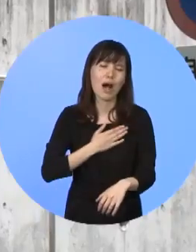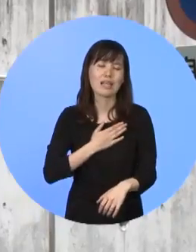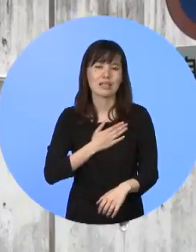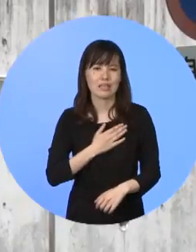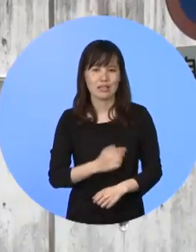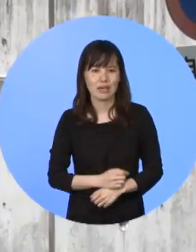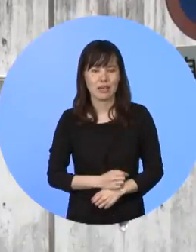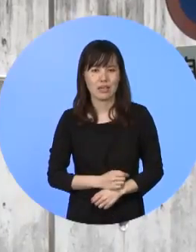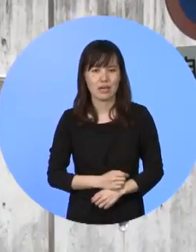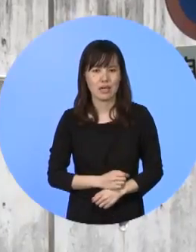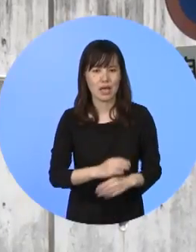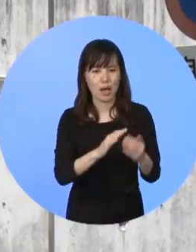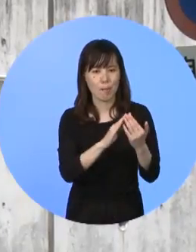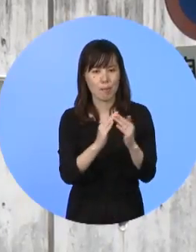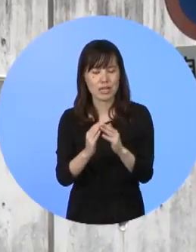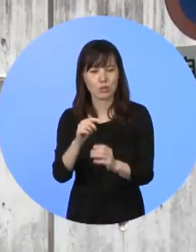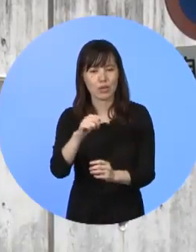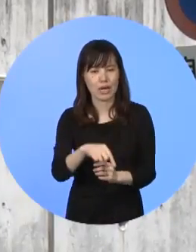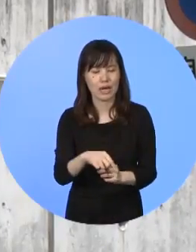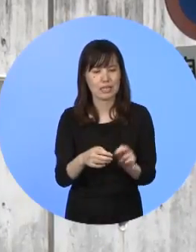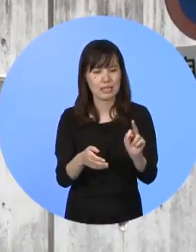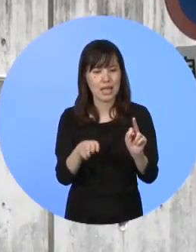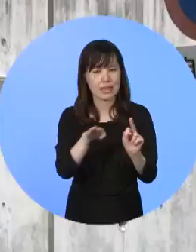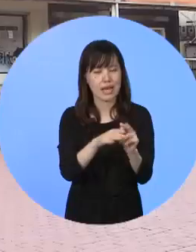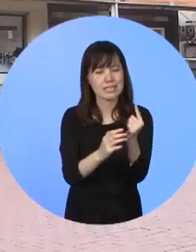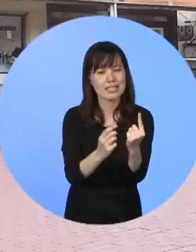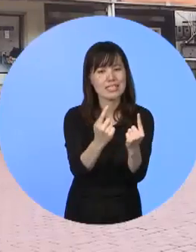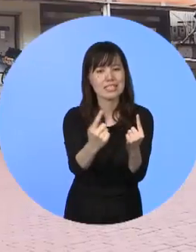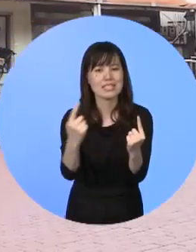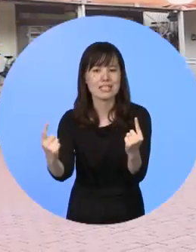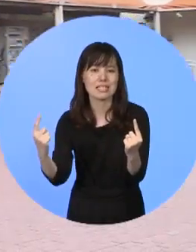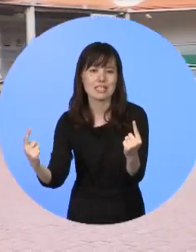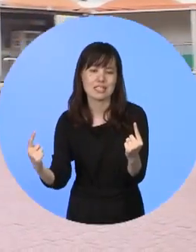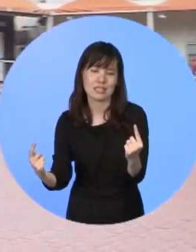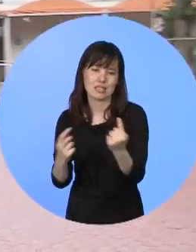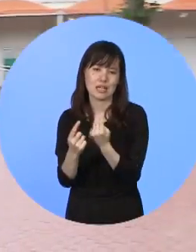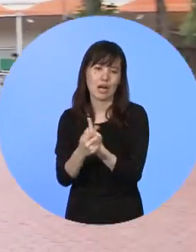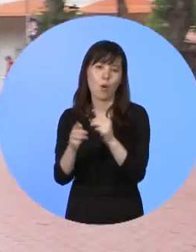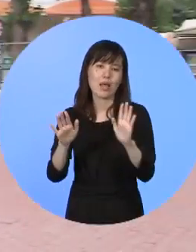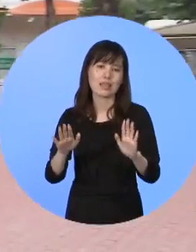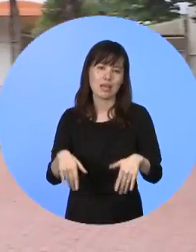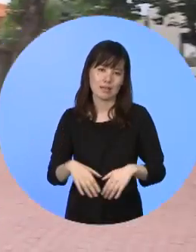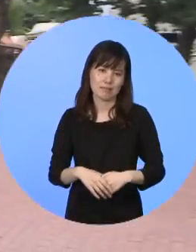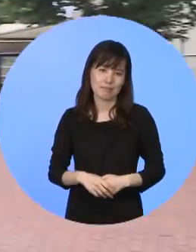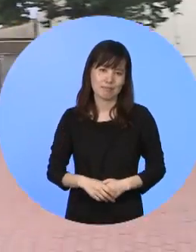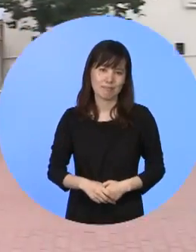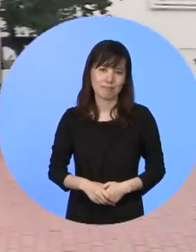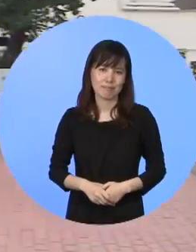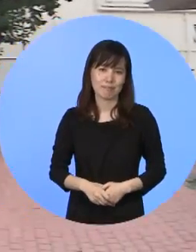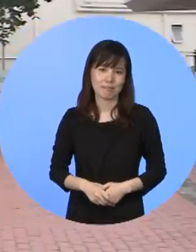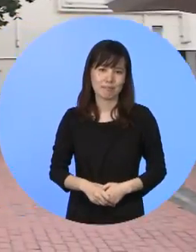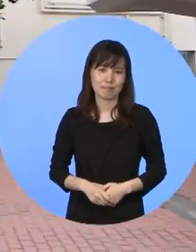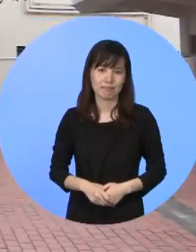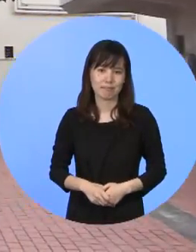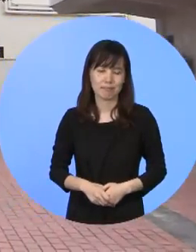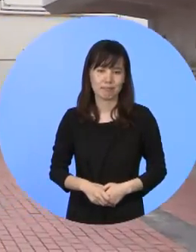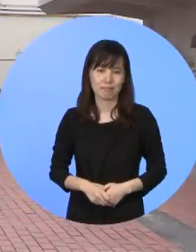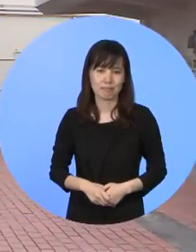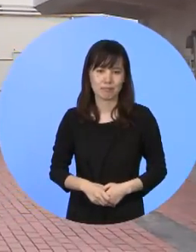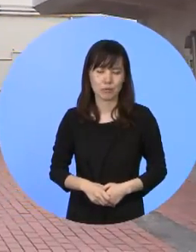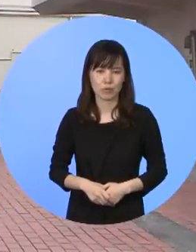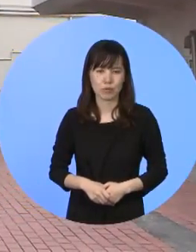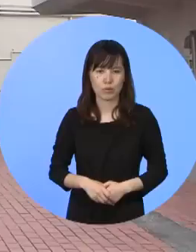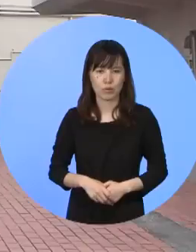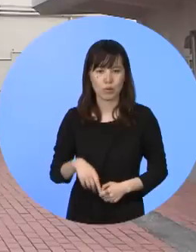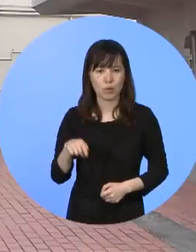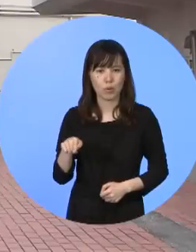がすぐに分かって、はい、その後は一つの町に一つの近隣センターというふうに変わっていきました、はい、でさらにこの桃山